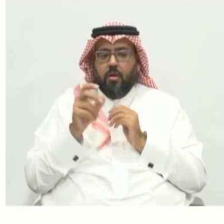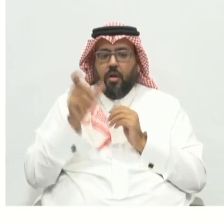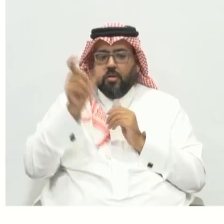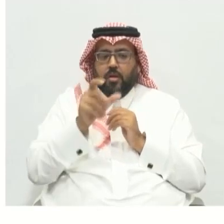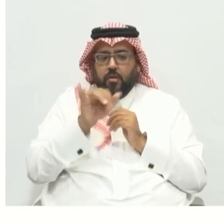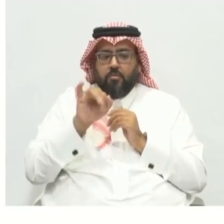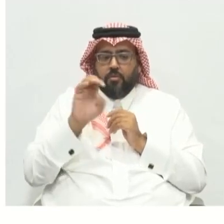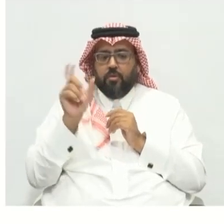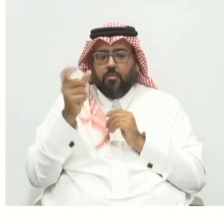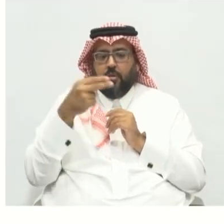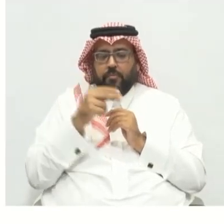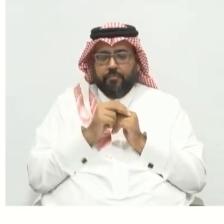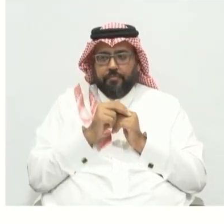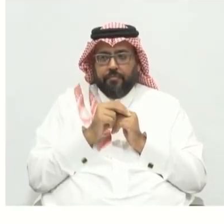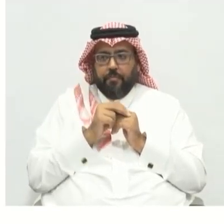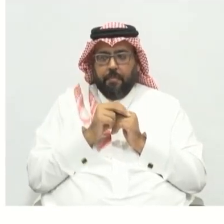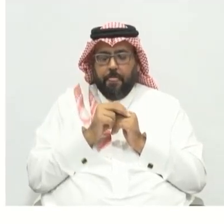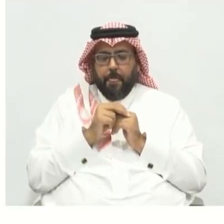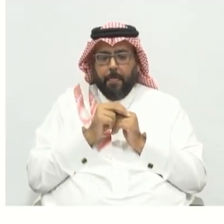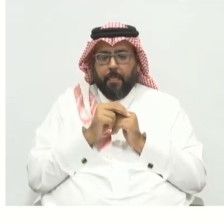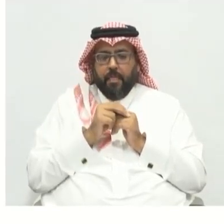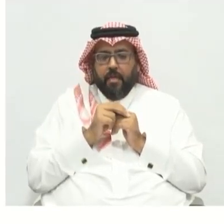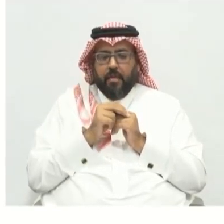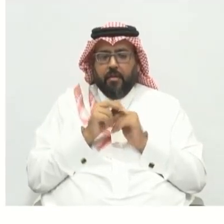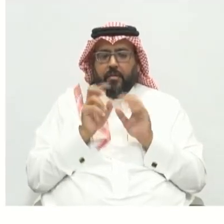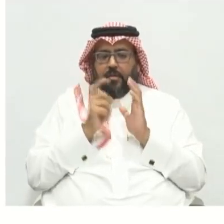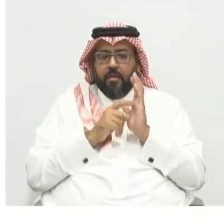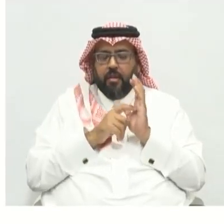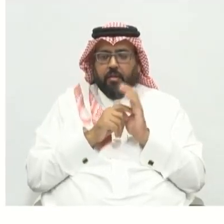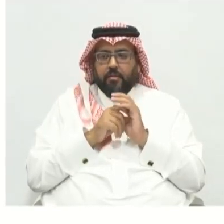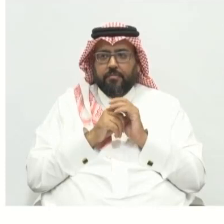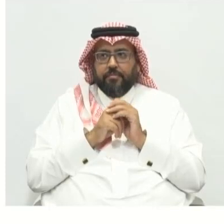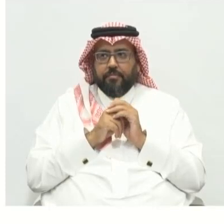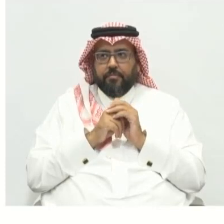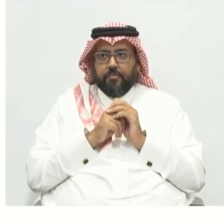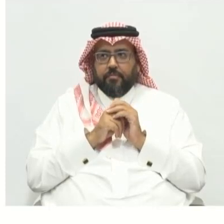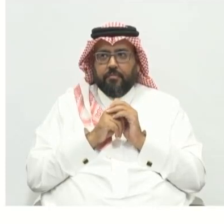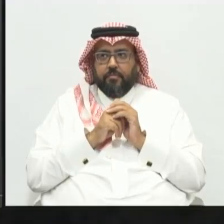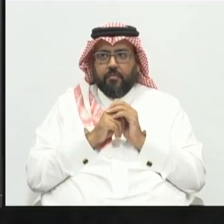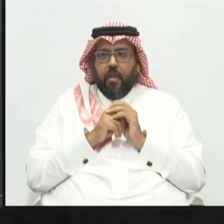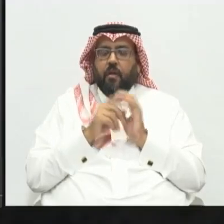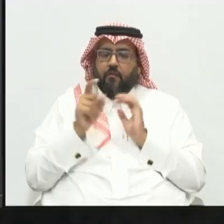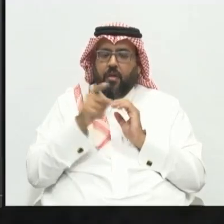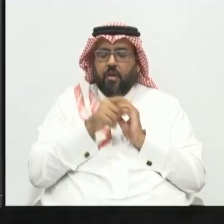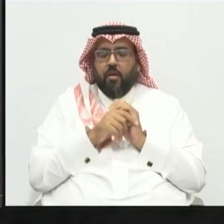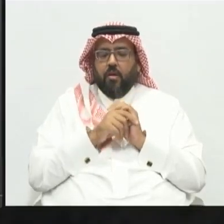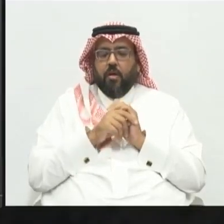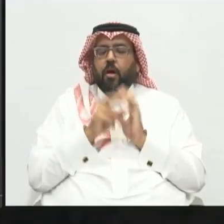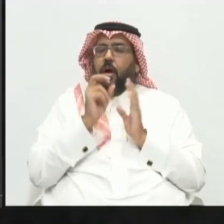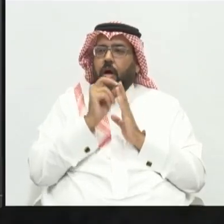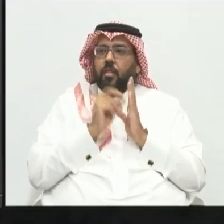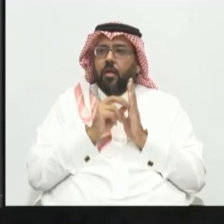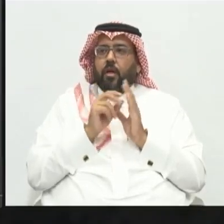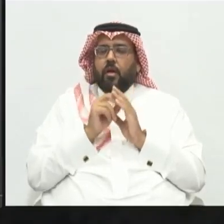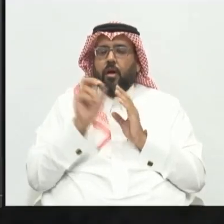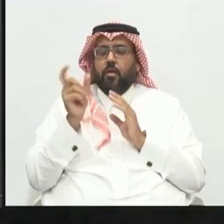المجتمع كالقواعد القانونيه المنظمه لنشاط التجار التجار فهنا ربما تكون هذه القواعد القانونيه